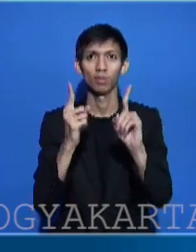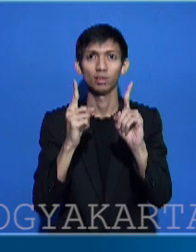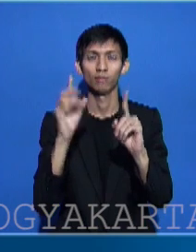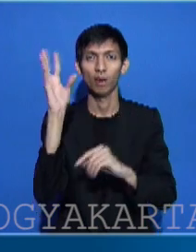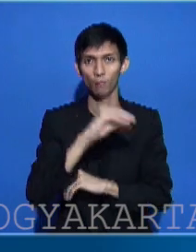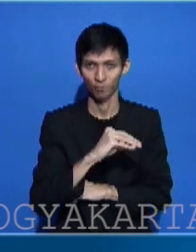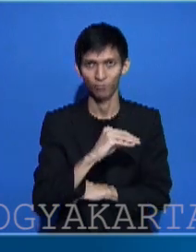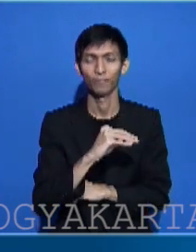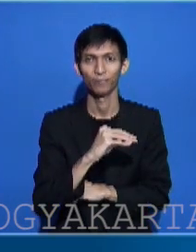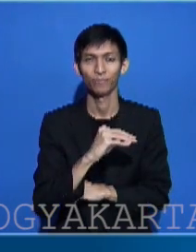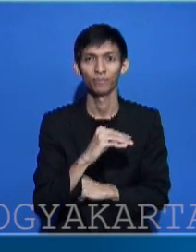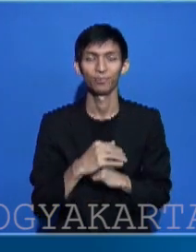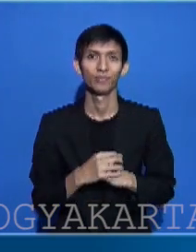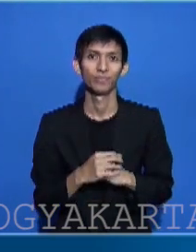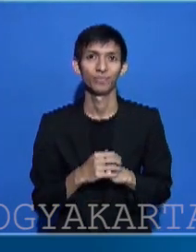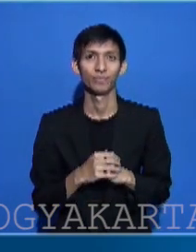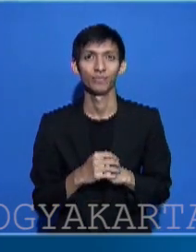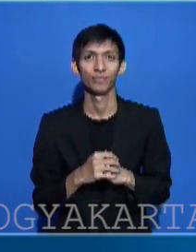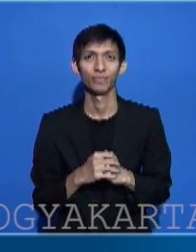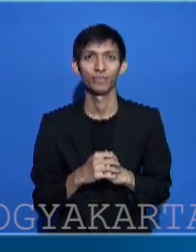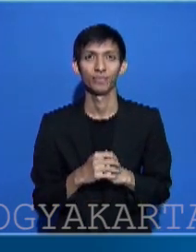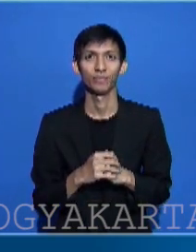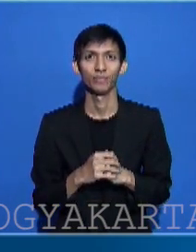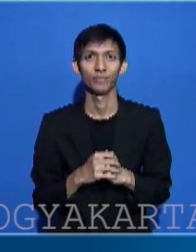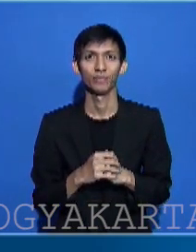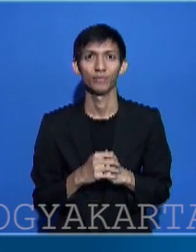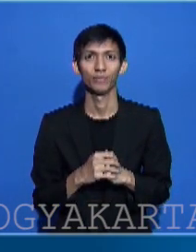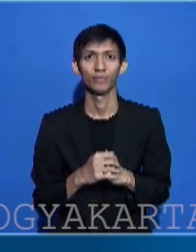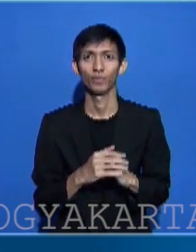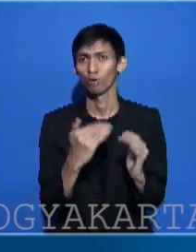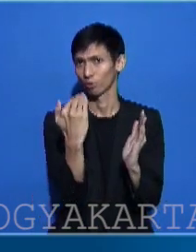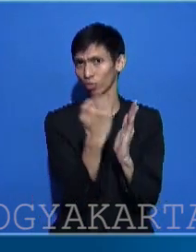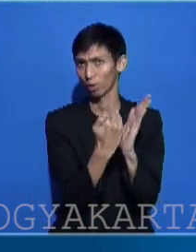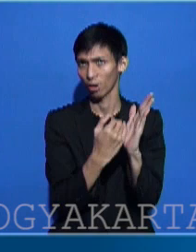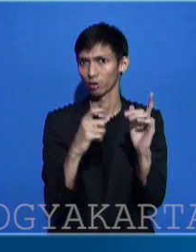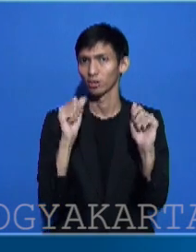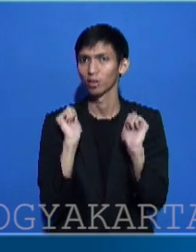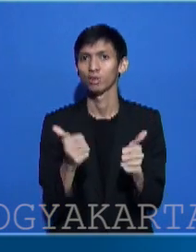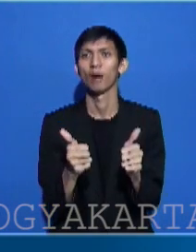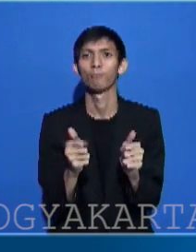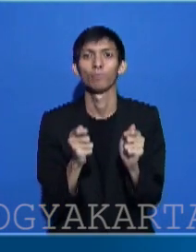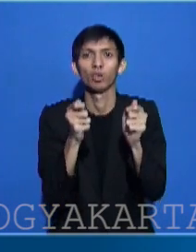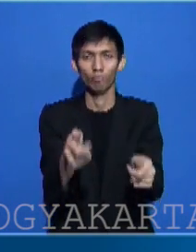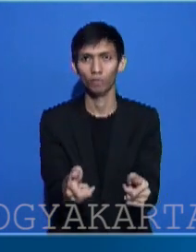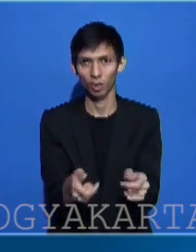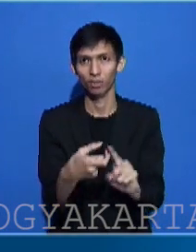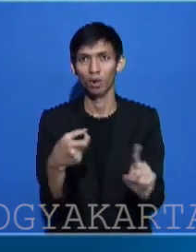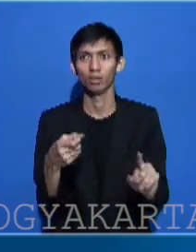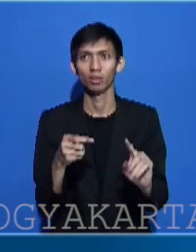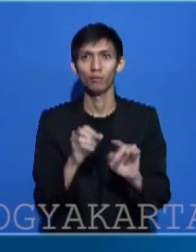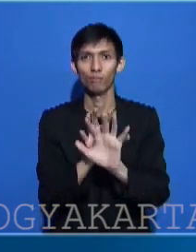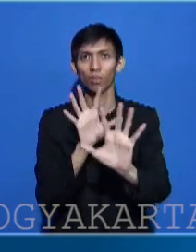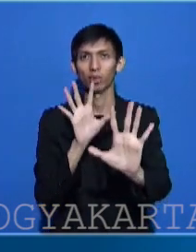Barat jelang tengah malam Adapun berkas yang perlu dipersiapkan yakni dokumen pengajuan partai politik dan dokumen daftar